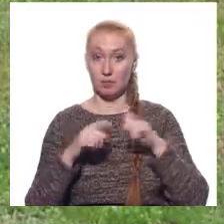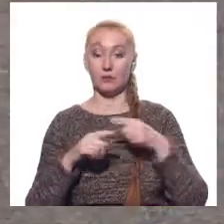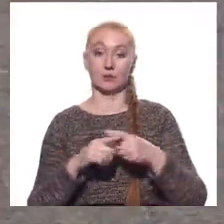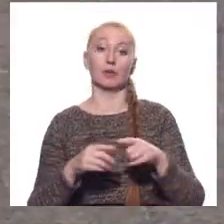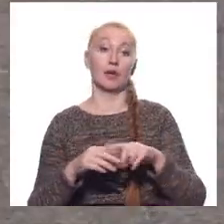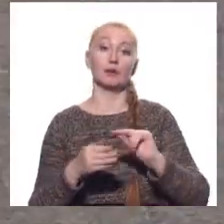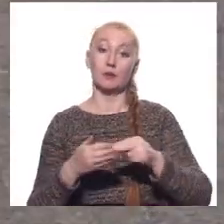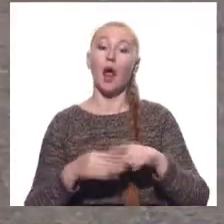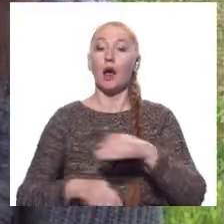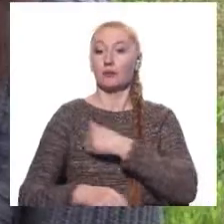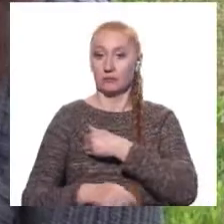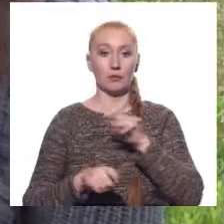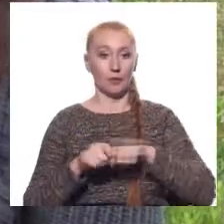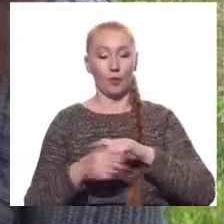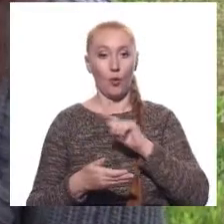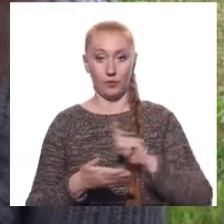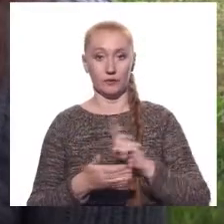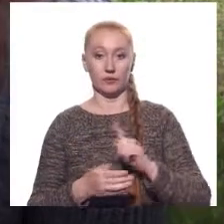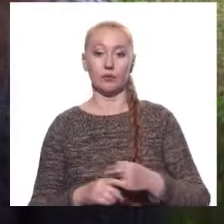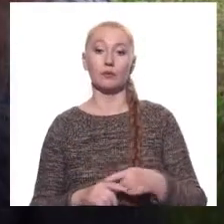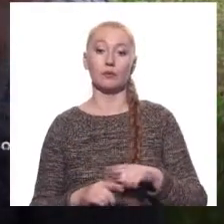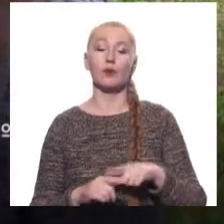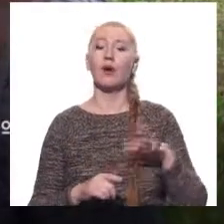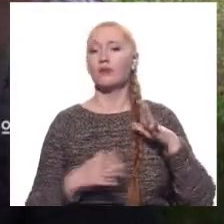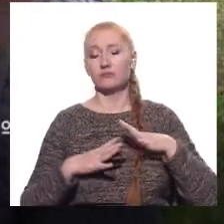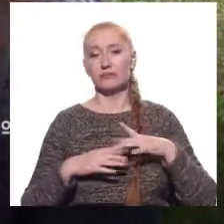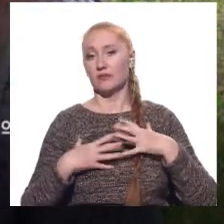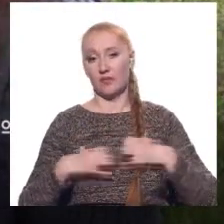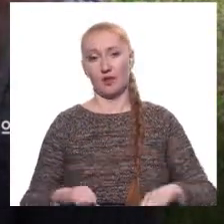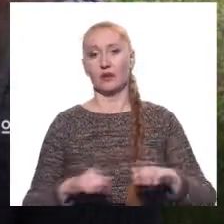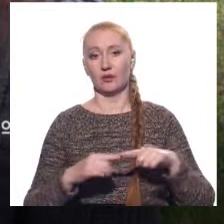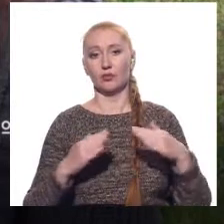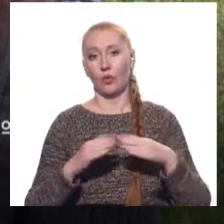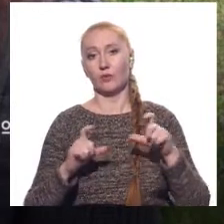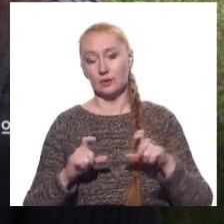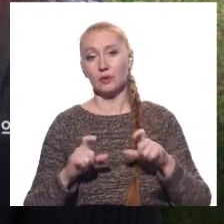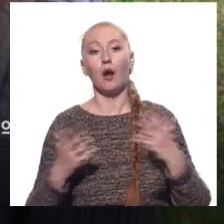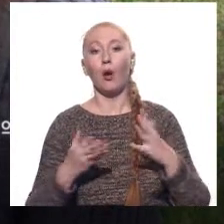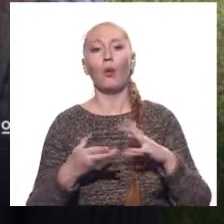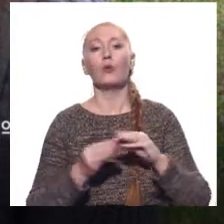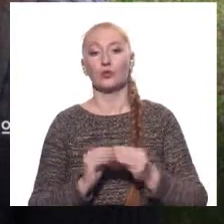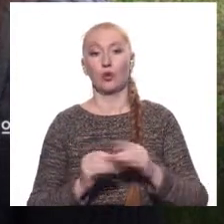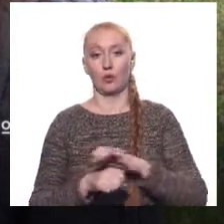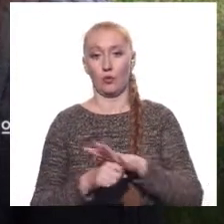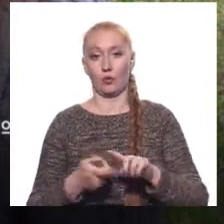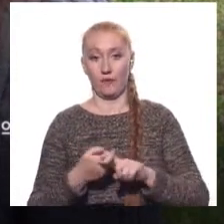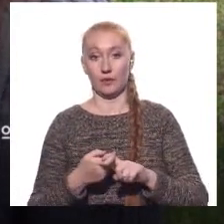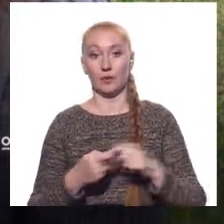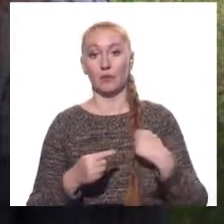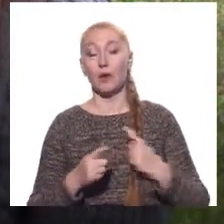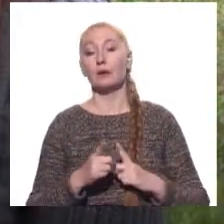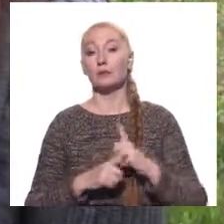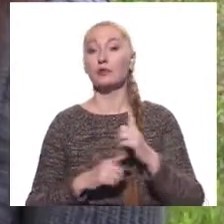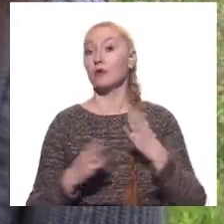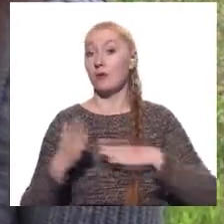Температурний скринінг обов'язковий. Втомилися чи сидіти вдома та чекати якогось результату від цього коронавірусу. Ми розпочали цей